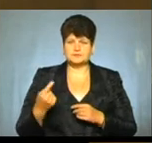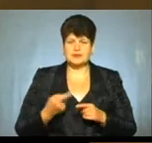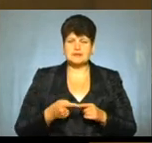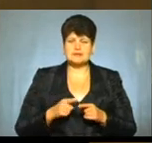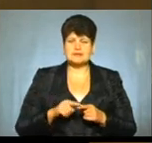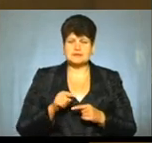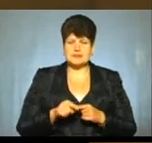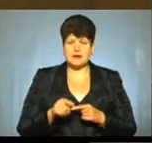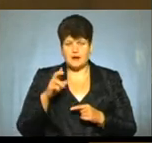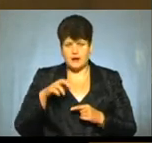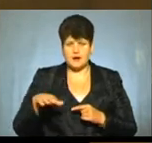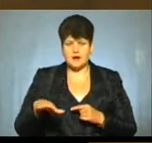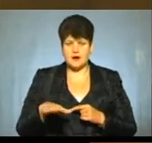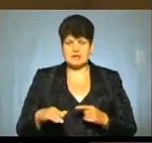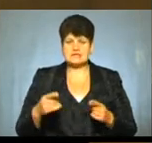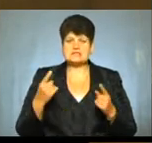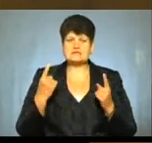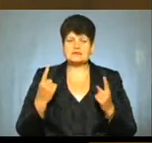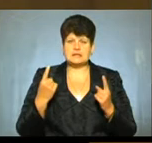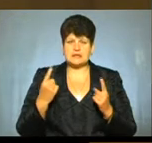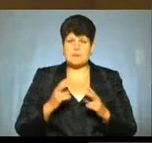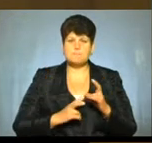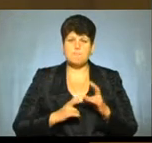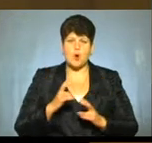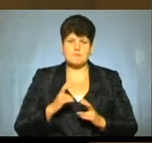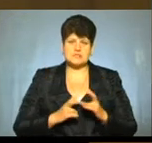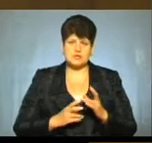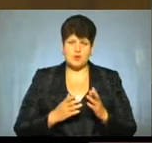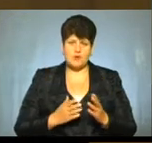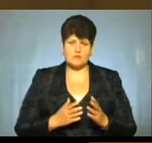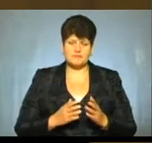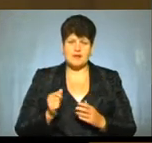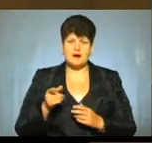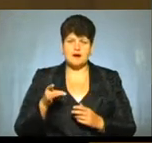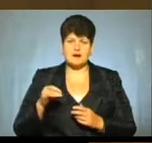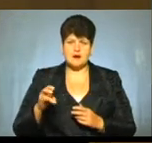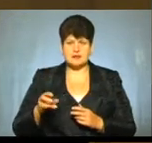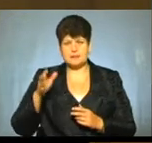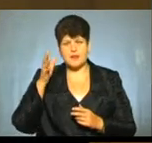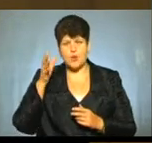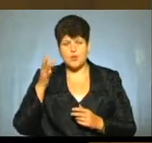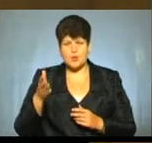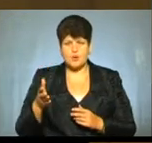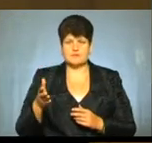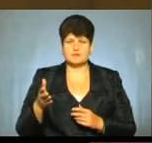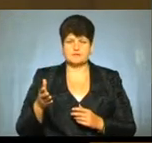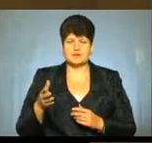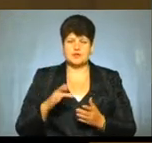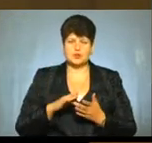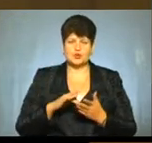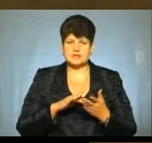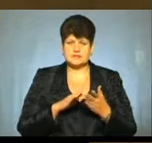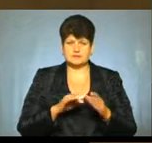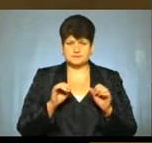Тернопільщина – це край з великим промисловим, аграрним, науковим